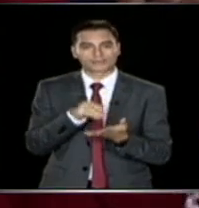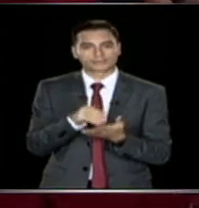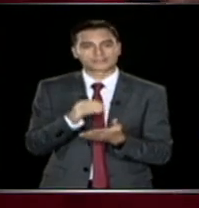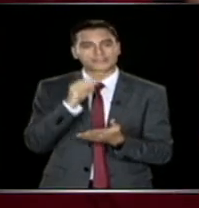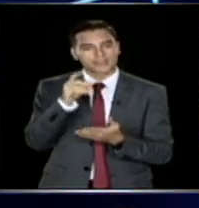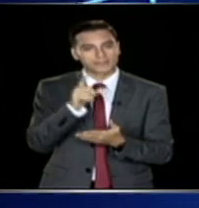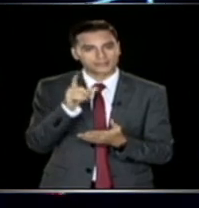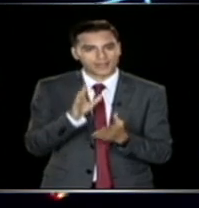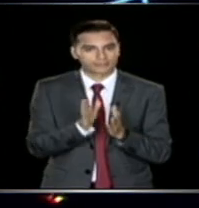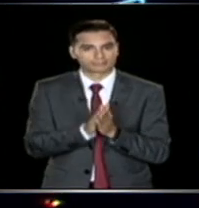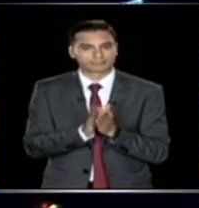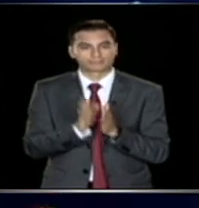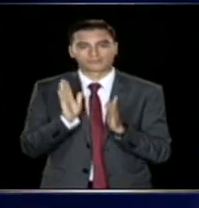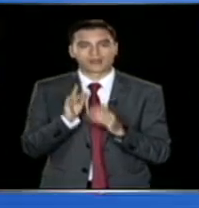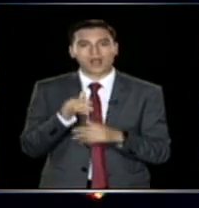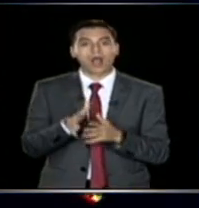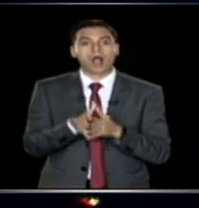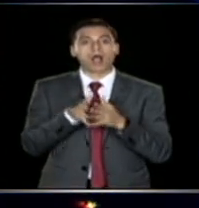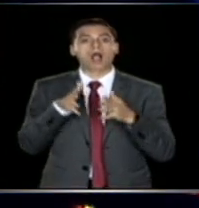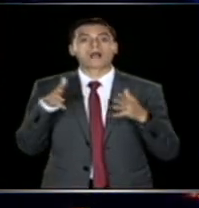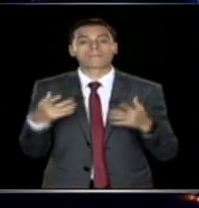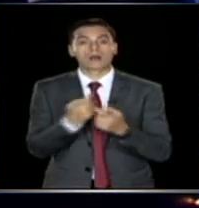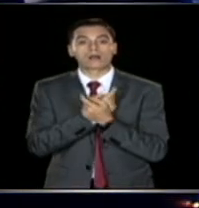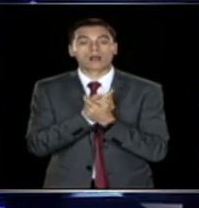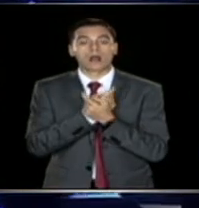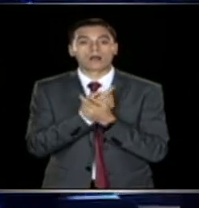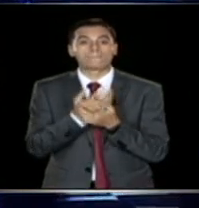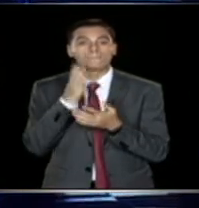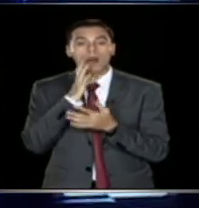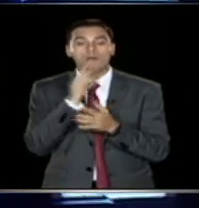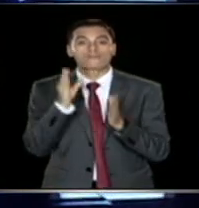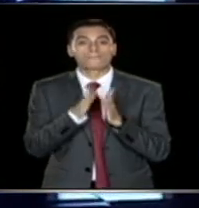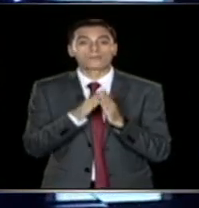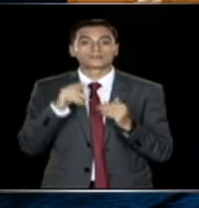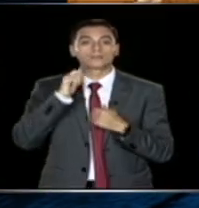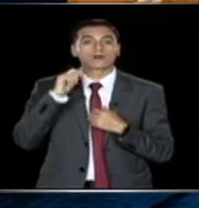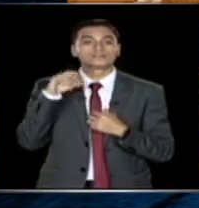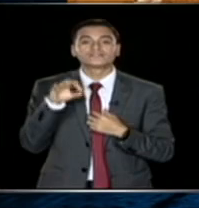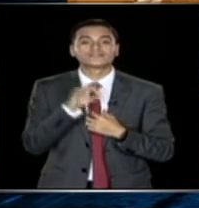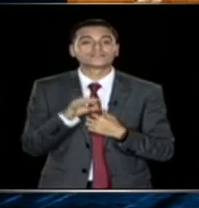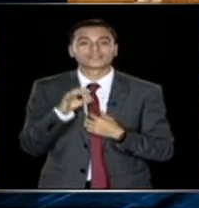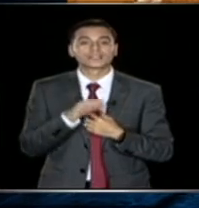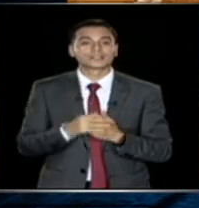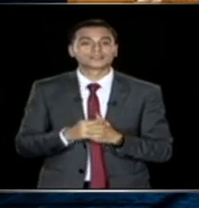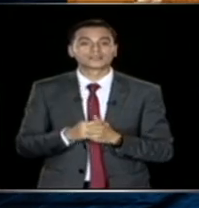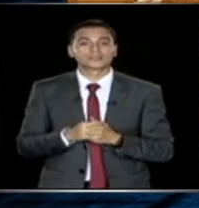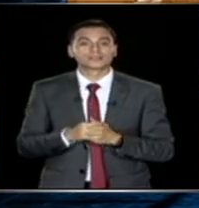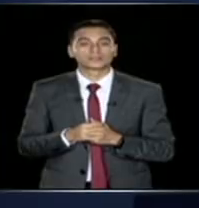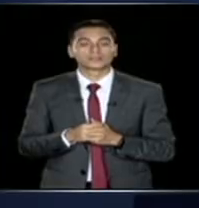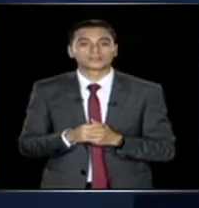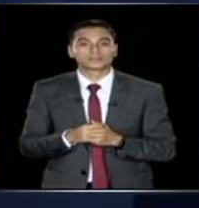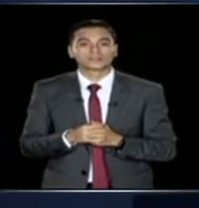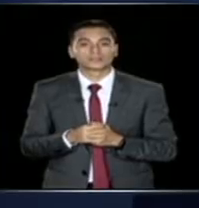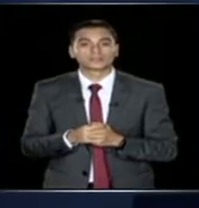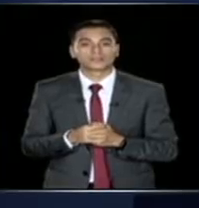تمام. الحمد لله البوصلة بقى معاهم 20 نقطة. الحمد لله. منقذ يعني. الحمد